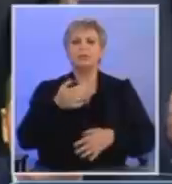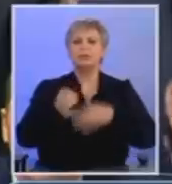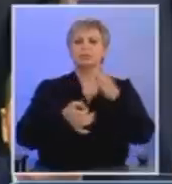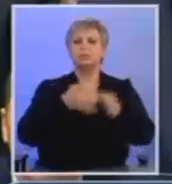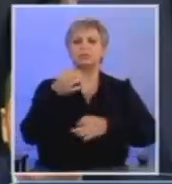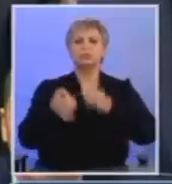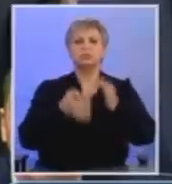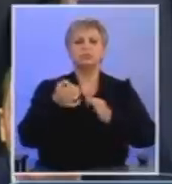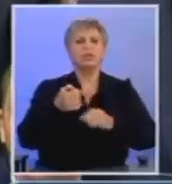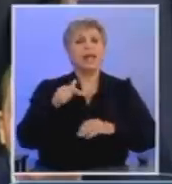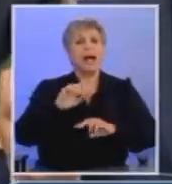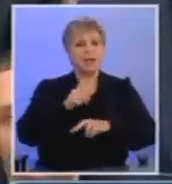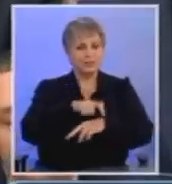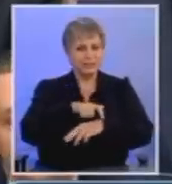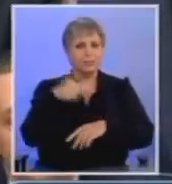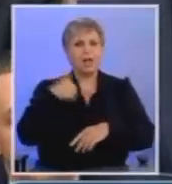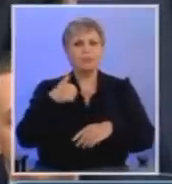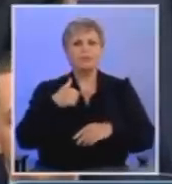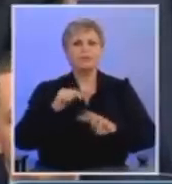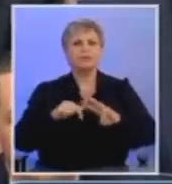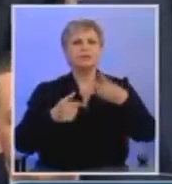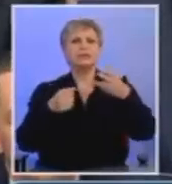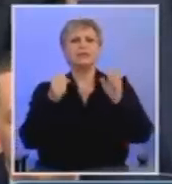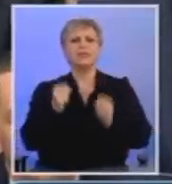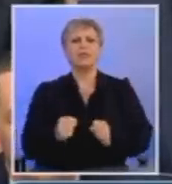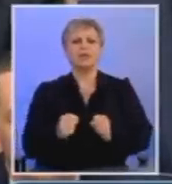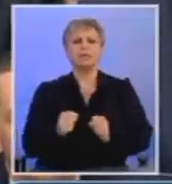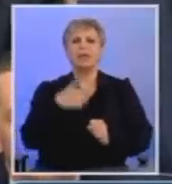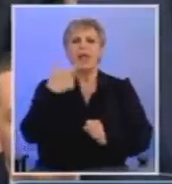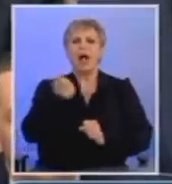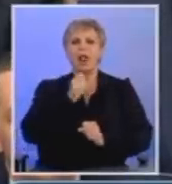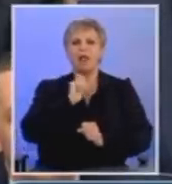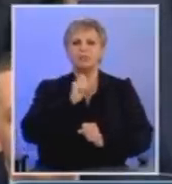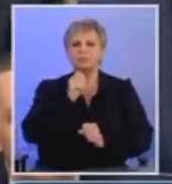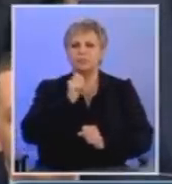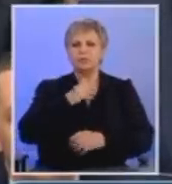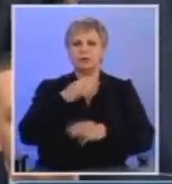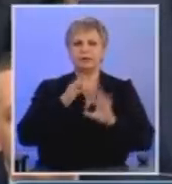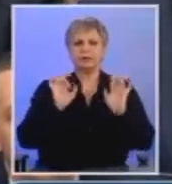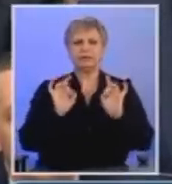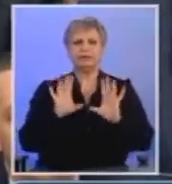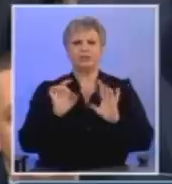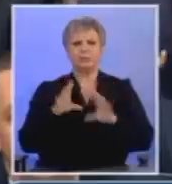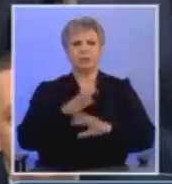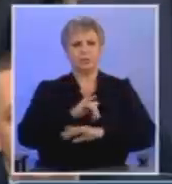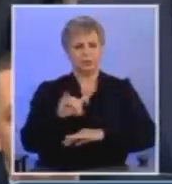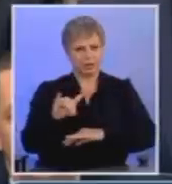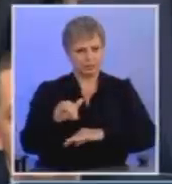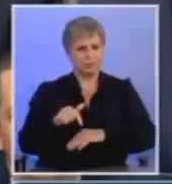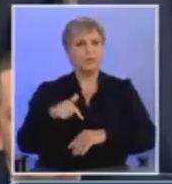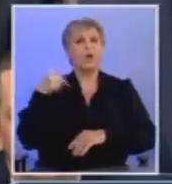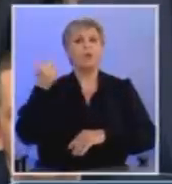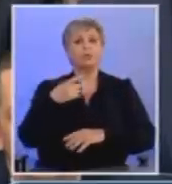του τρίτου πολιτικού κόμματος της χώρας. Θέλετε να μάθετε την αντιμετώπιση? Η ΕΡΤ έπαιξε 45